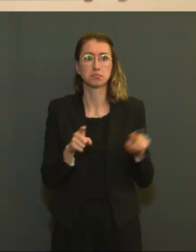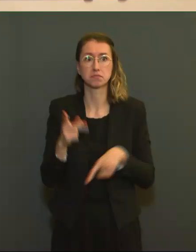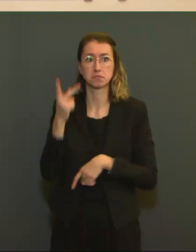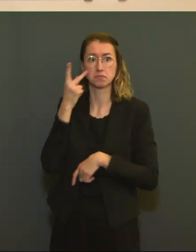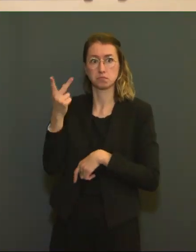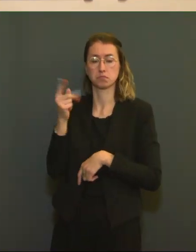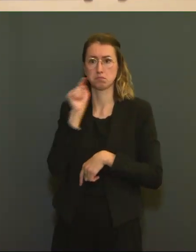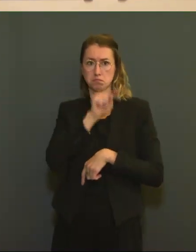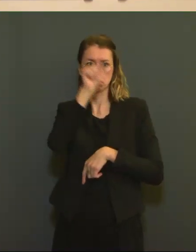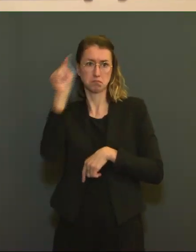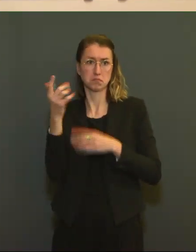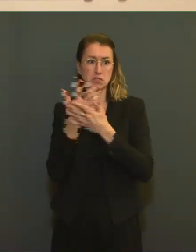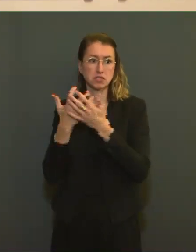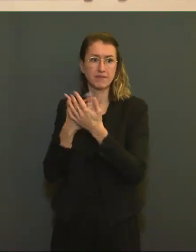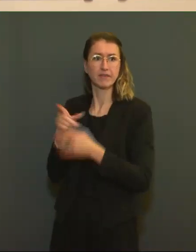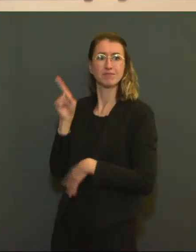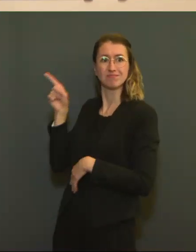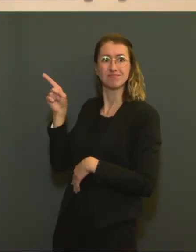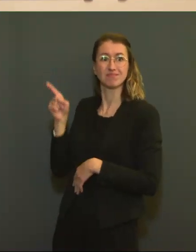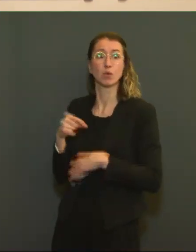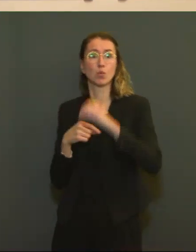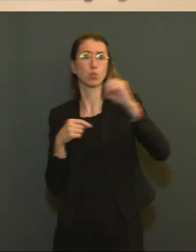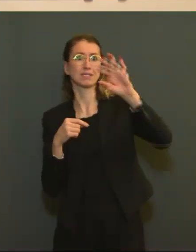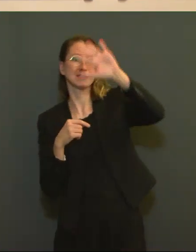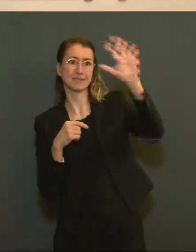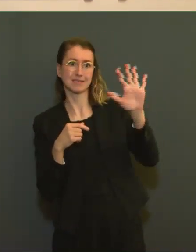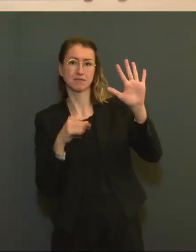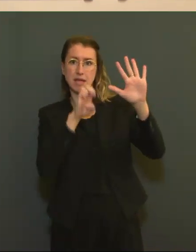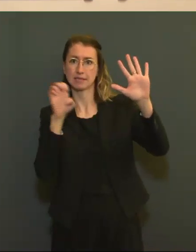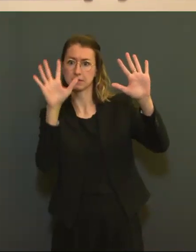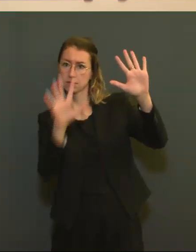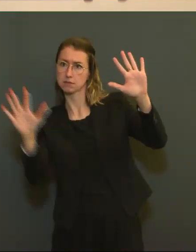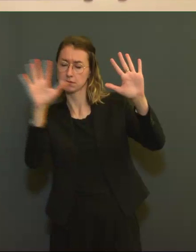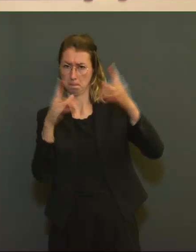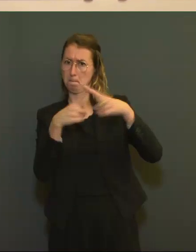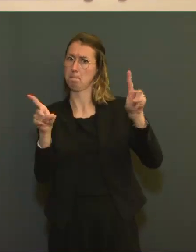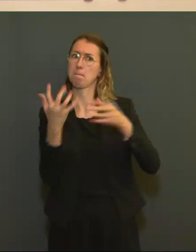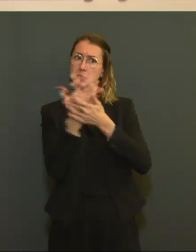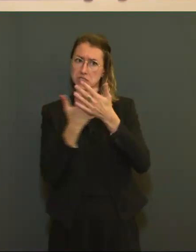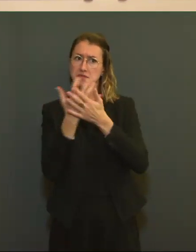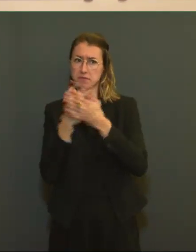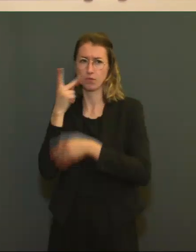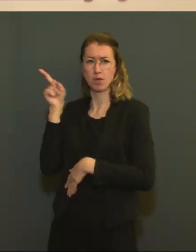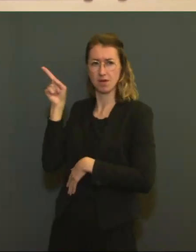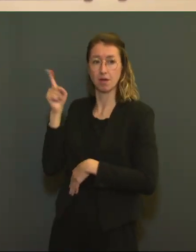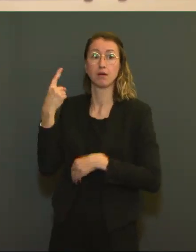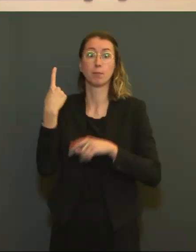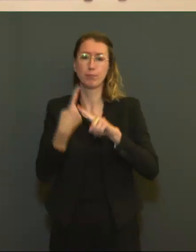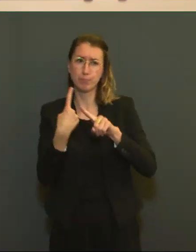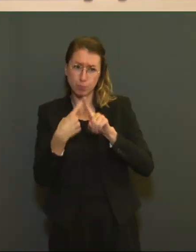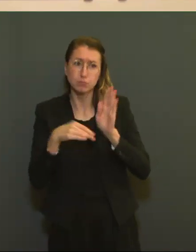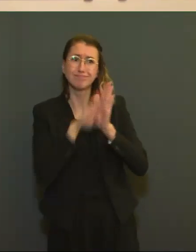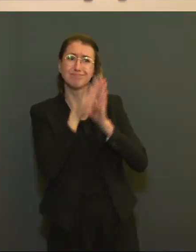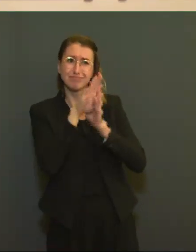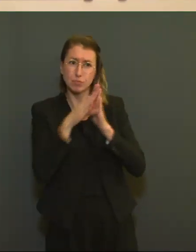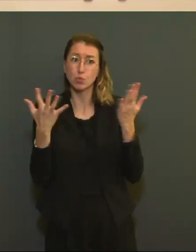entre l'ouest et l'est du pays. Les plus fortes hausses sont présentes dans la partie ouest du pays, comme